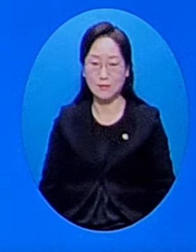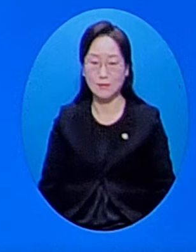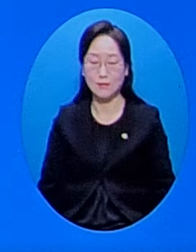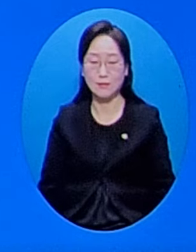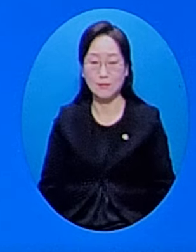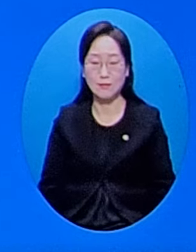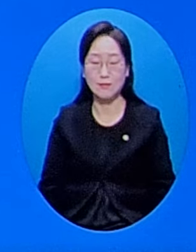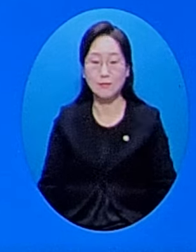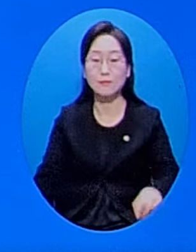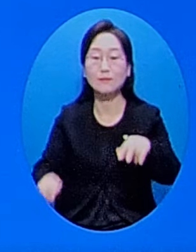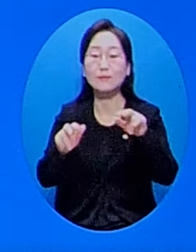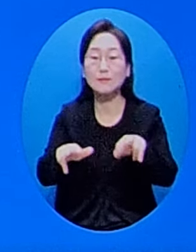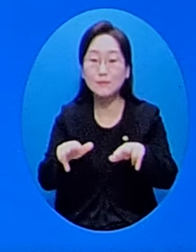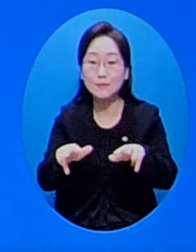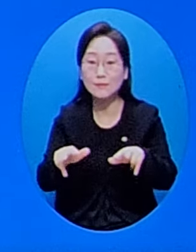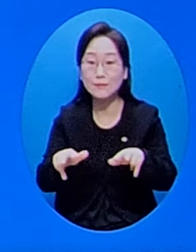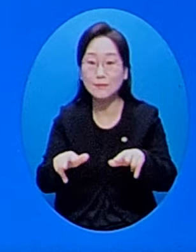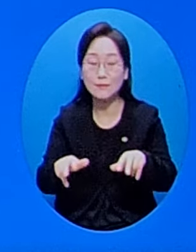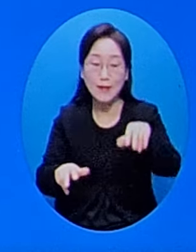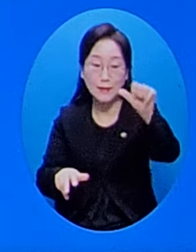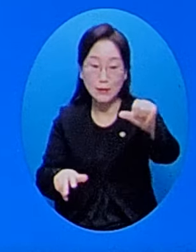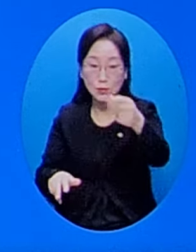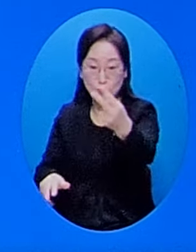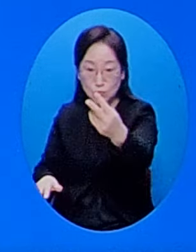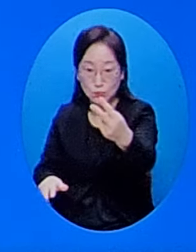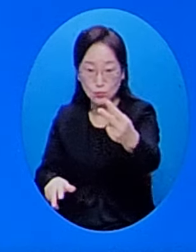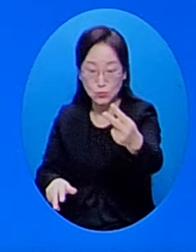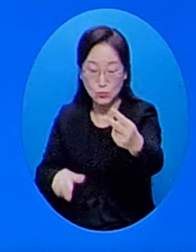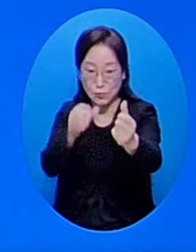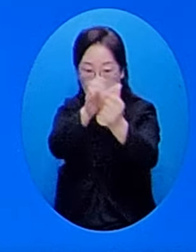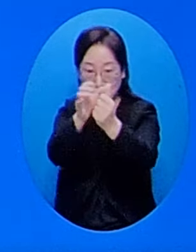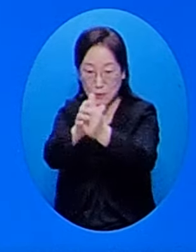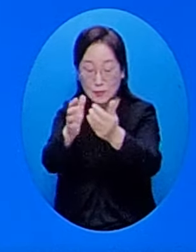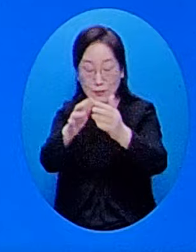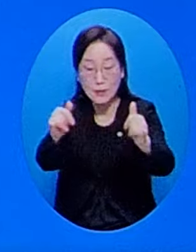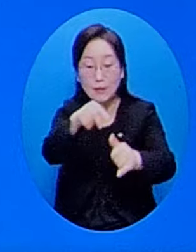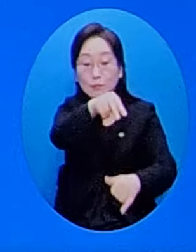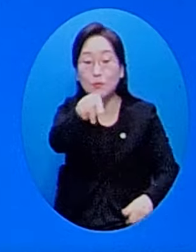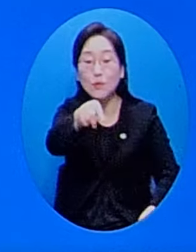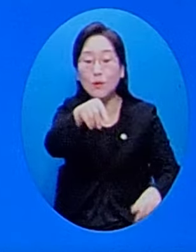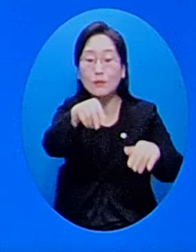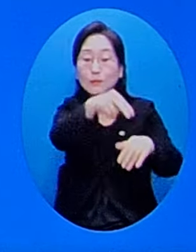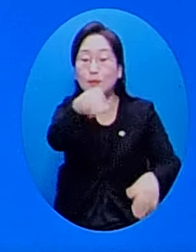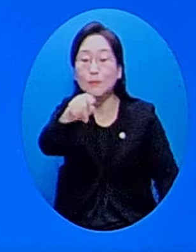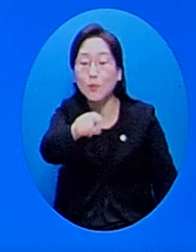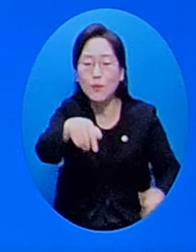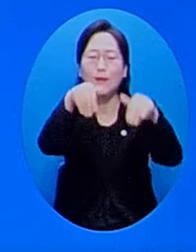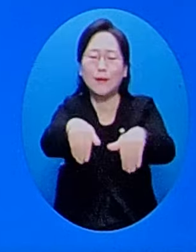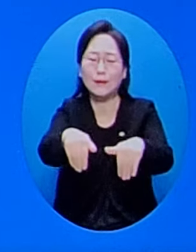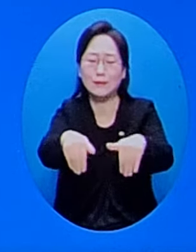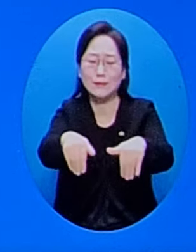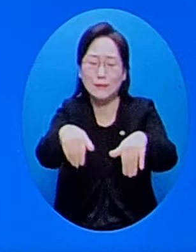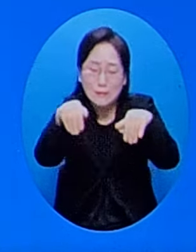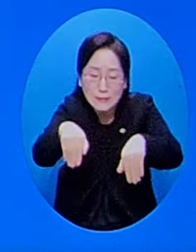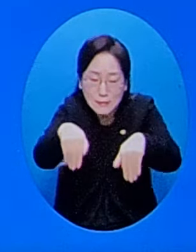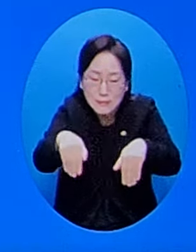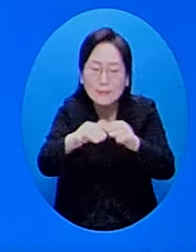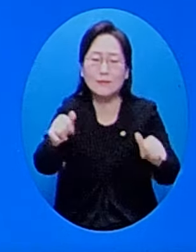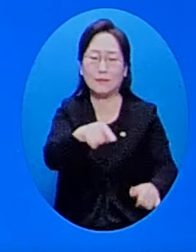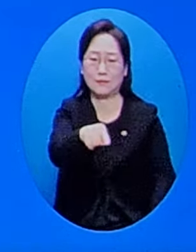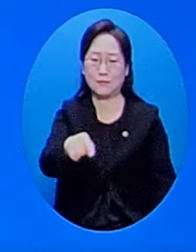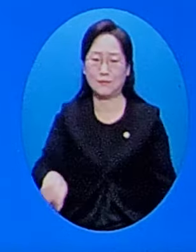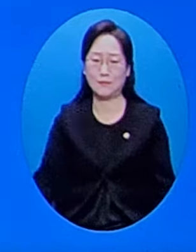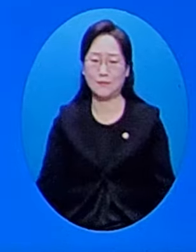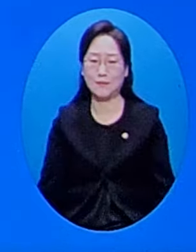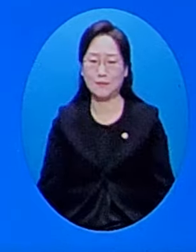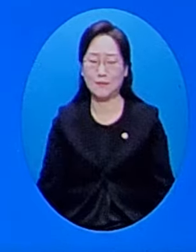지금 다섯 달한테 두 달을 받은 사람은 종입니다. 하인입니다. 머슴입니다. 그러니까